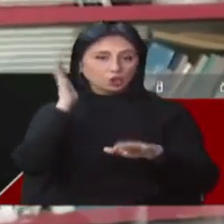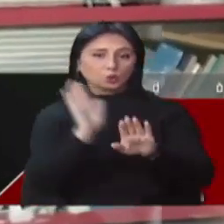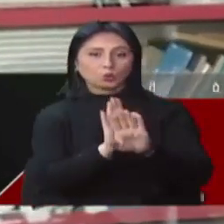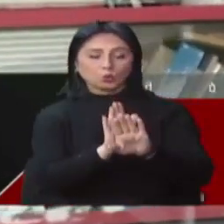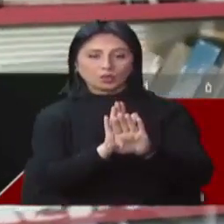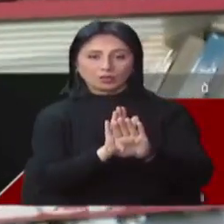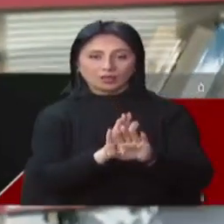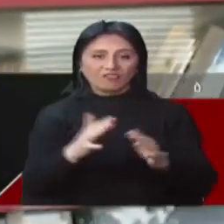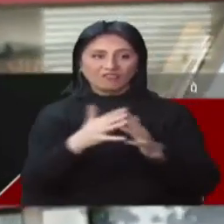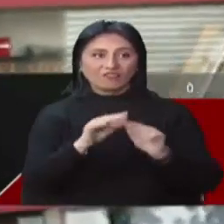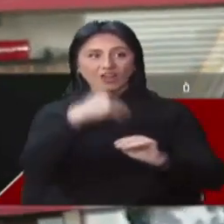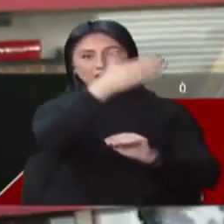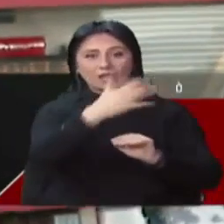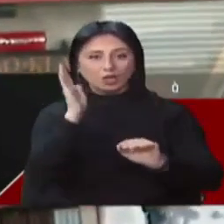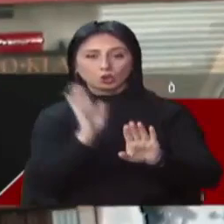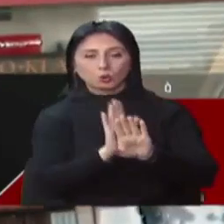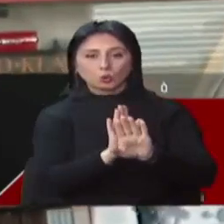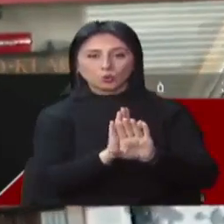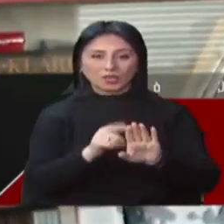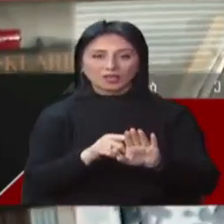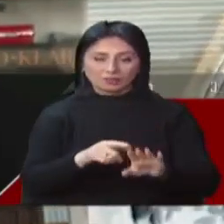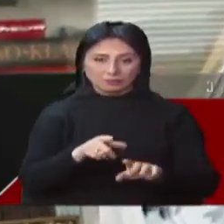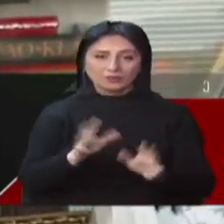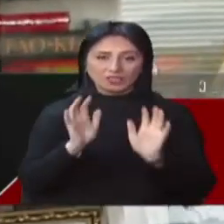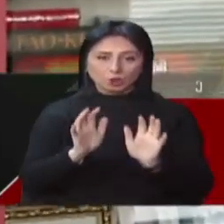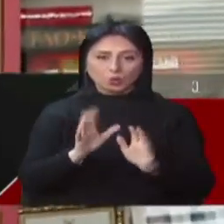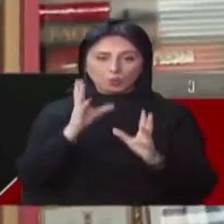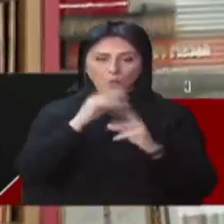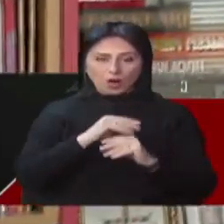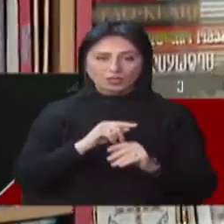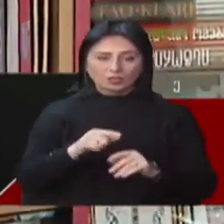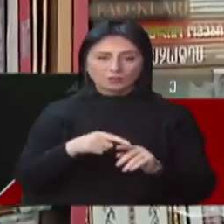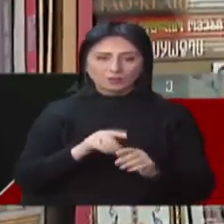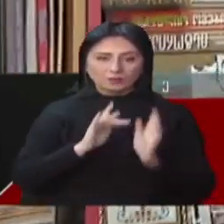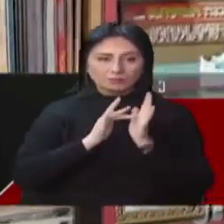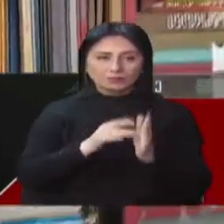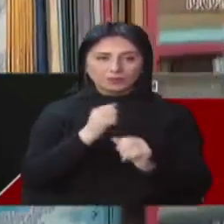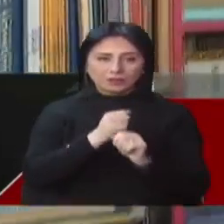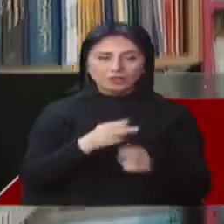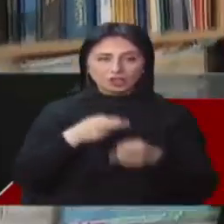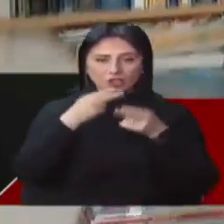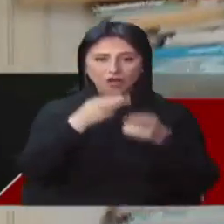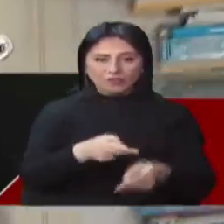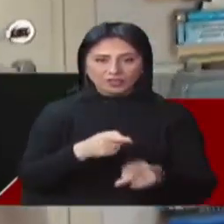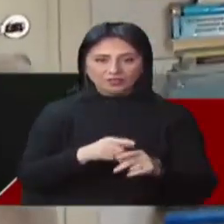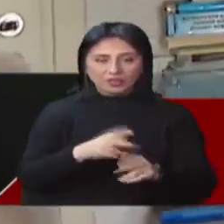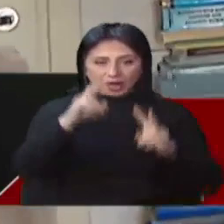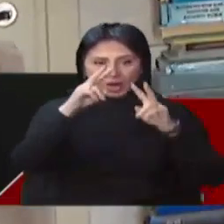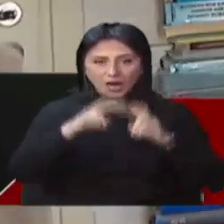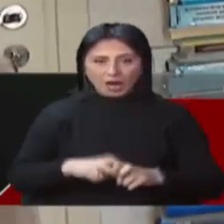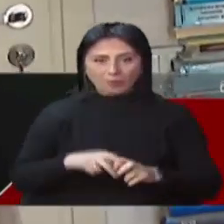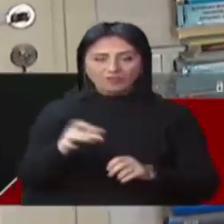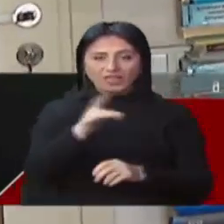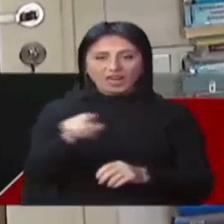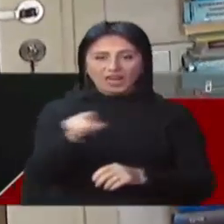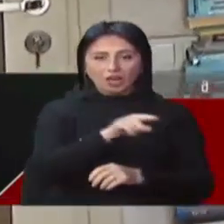ვთქვათ. და საგანგებოდ იზრუნა, მოახერხა ექსპედიციის ორგანიზება, ჩავიდა და გამოიკვლია ეს